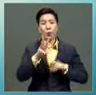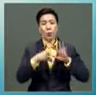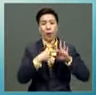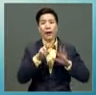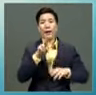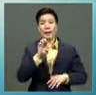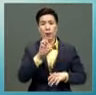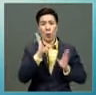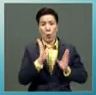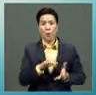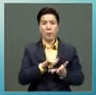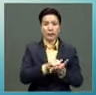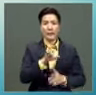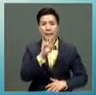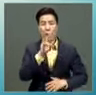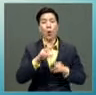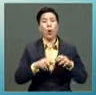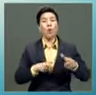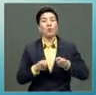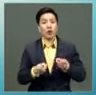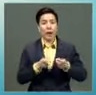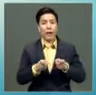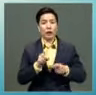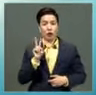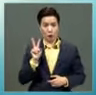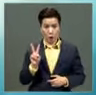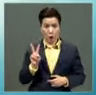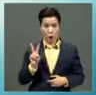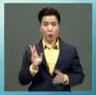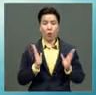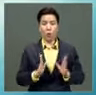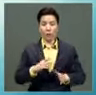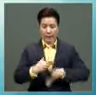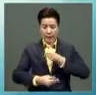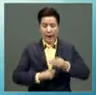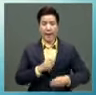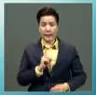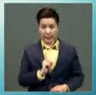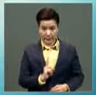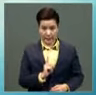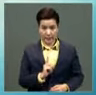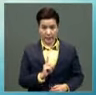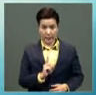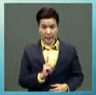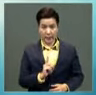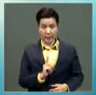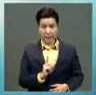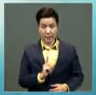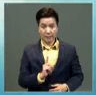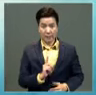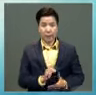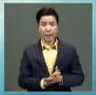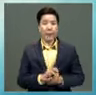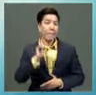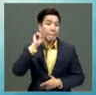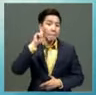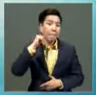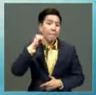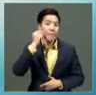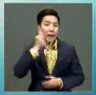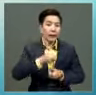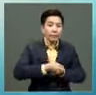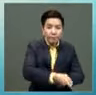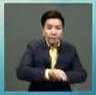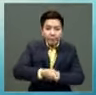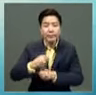คนเป็นผู้จัดการโรงแรม2คนพนักงานขาย1คนแล้วก็แม่บ้านอีก4